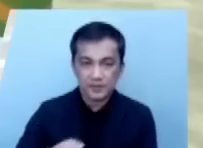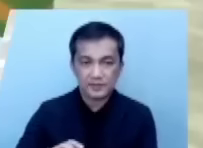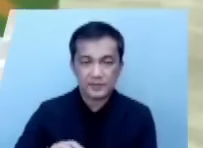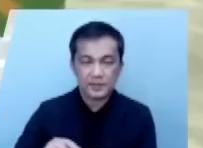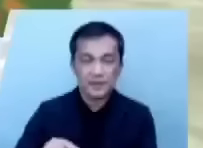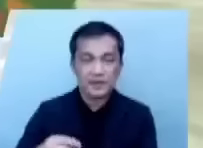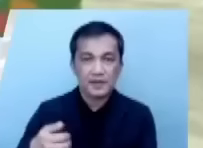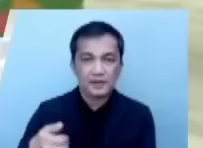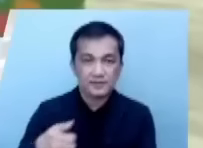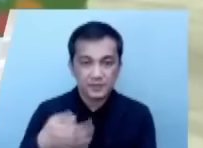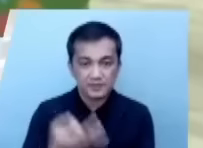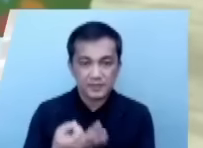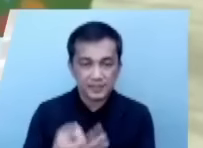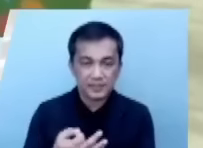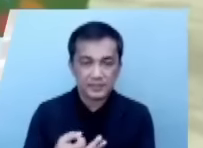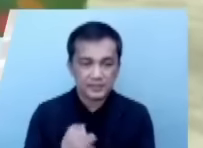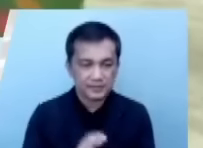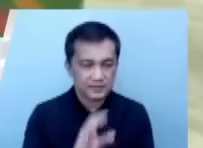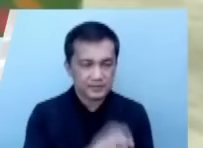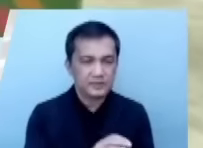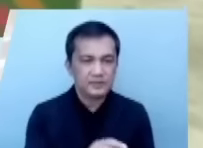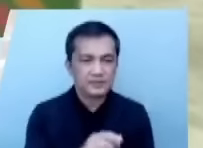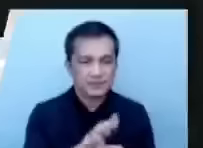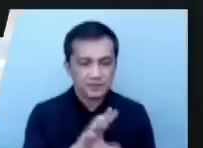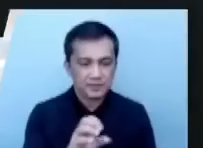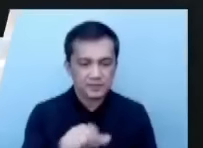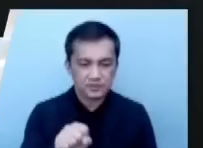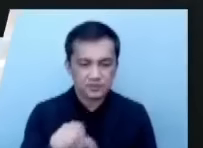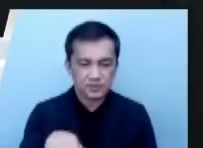sa naipundar na 500 square meters na lupa.